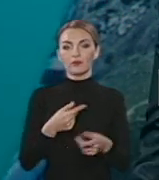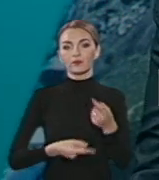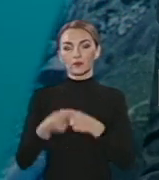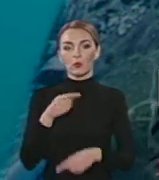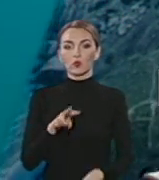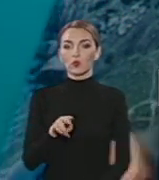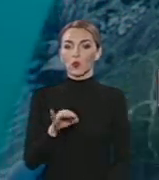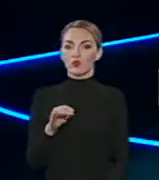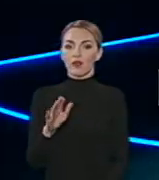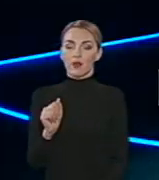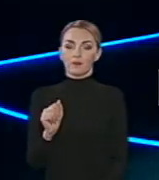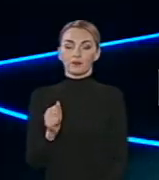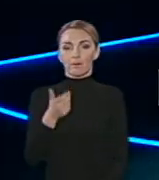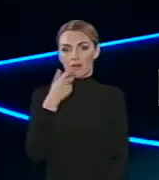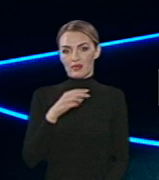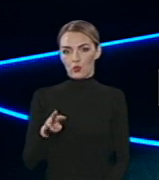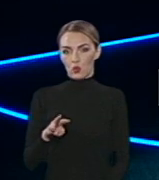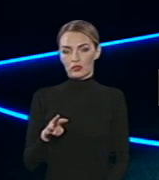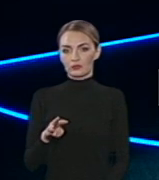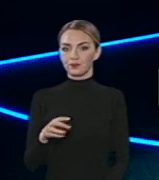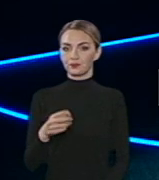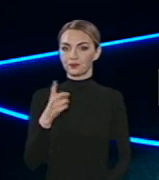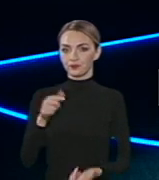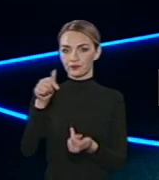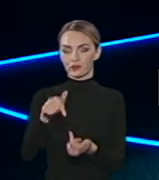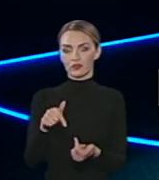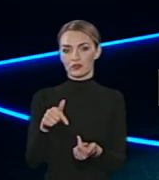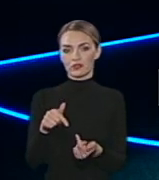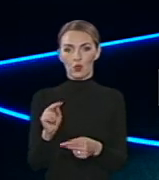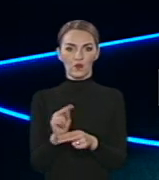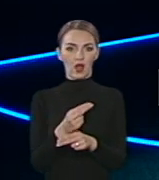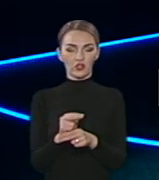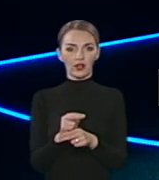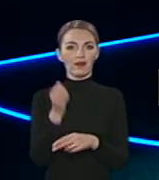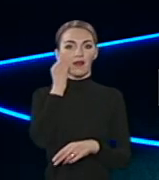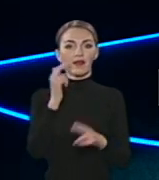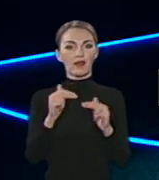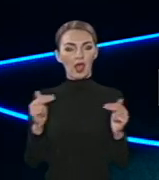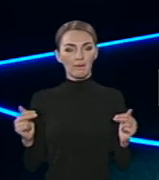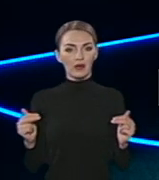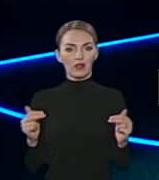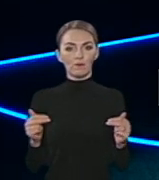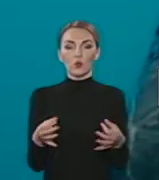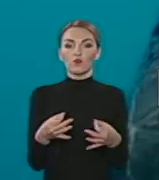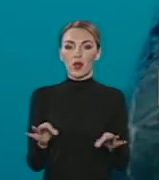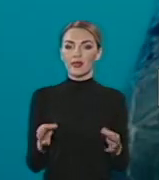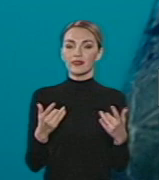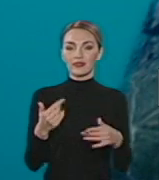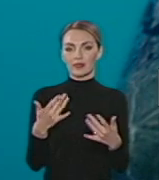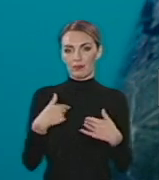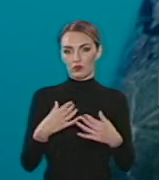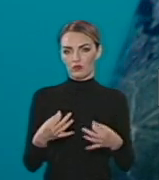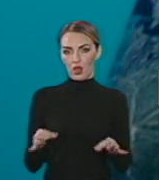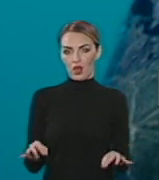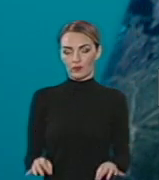повертаємося до Миколи Полозова. Ну от, пане Микола, це дуже слушне зауваження, що Кремль дозволяє собі стільки, скільки ми йому дозволяємо. І, до